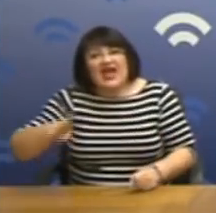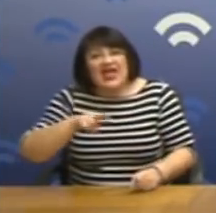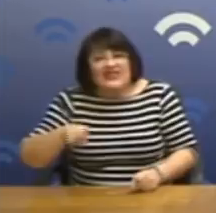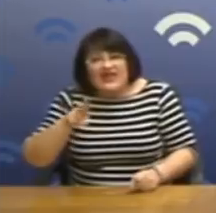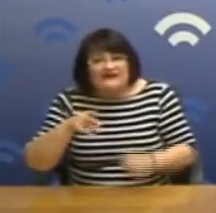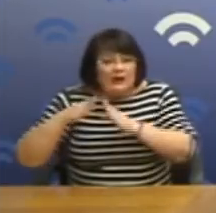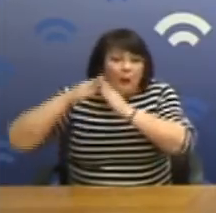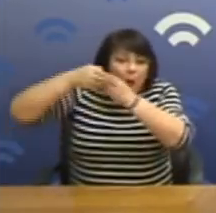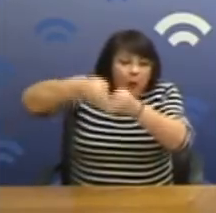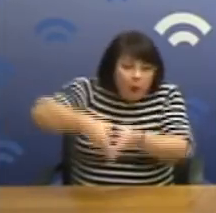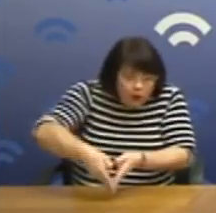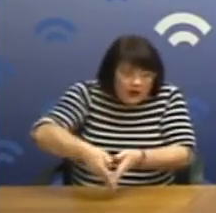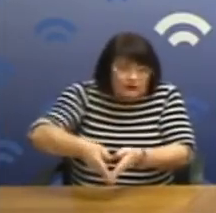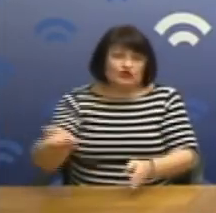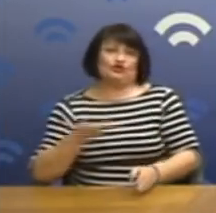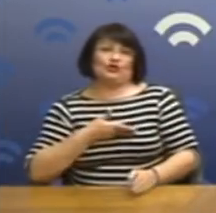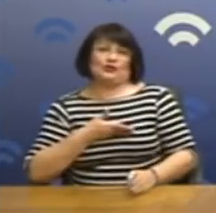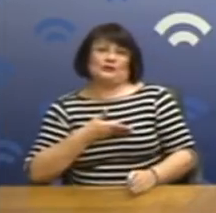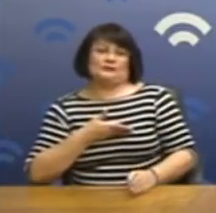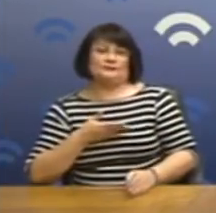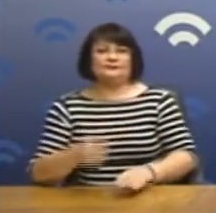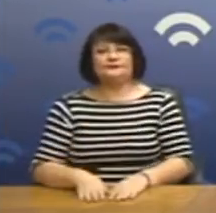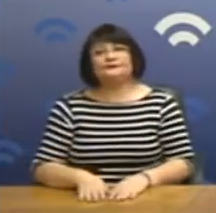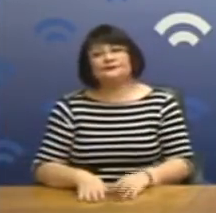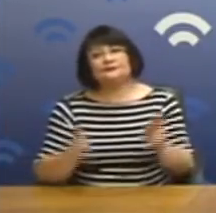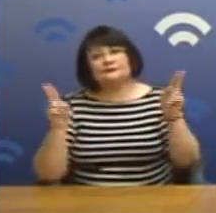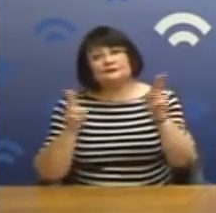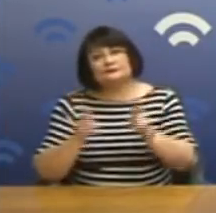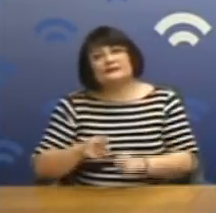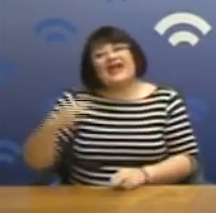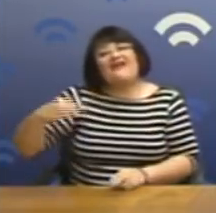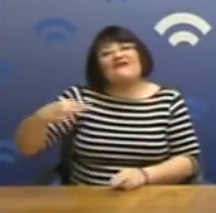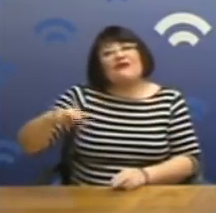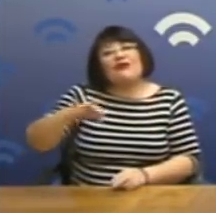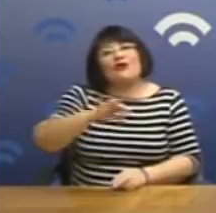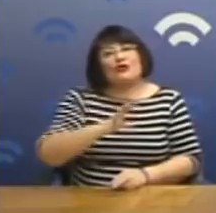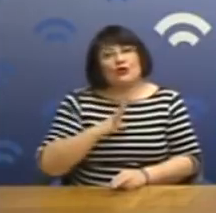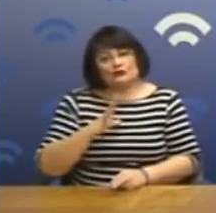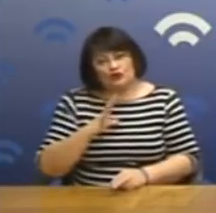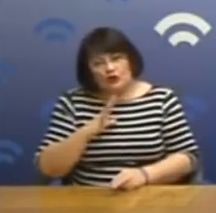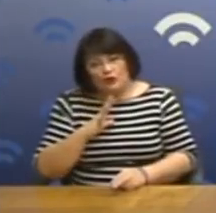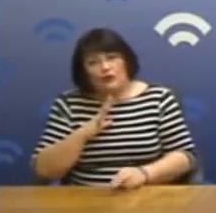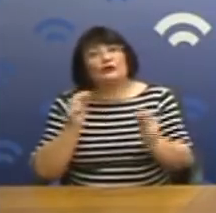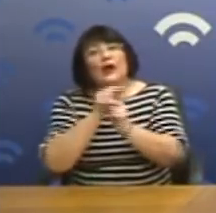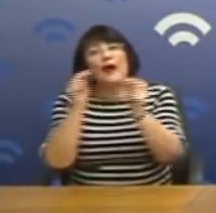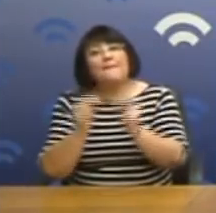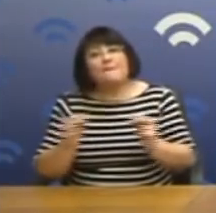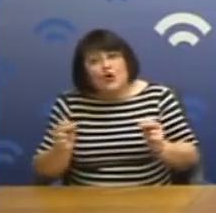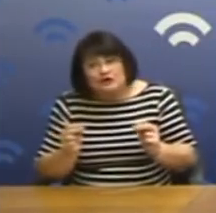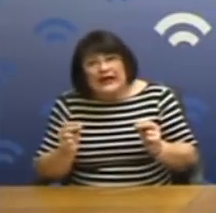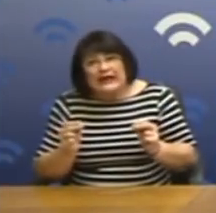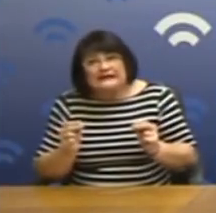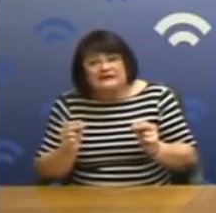ναυάγιο. Όμως η μείωση του αριθμού των λεγόμενων ευάλωτων που επιδιώκεται θα έχει ως αποτέλεσμα τον